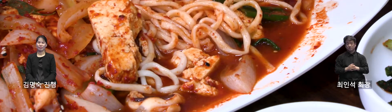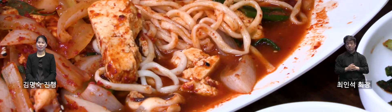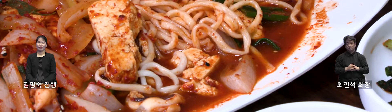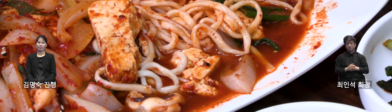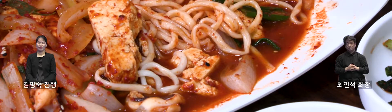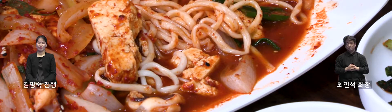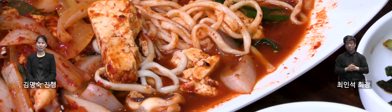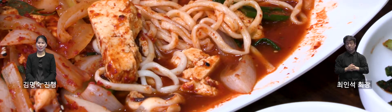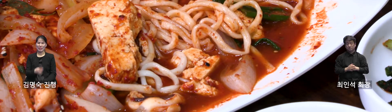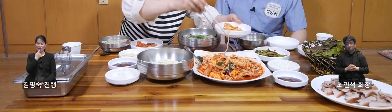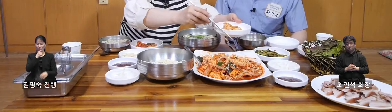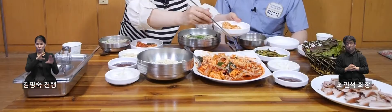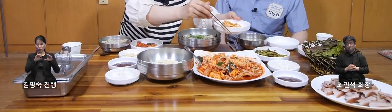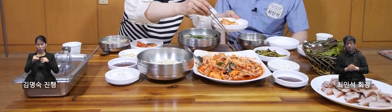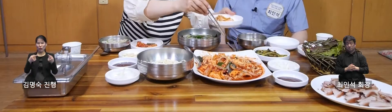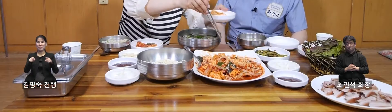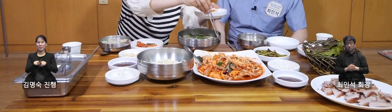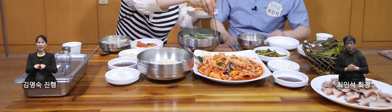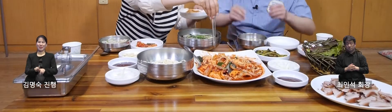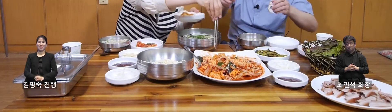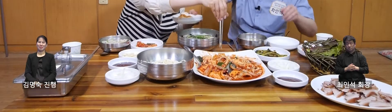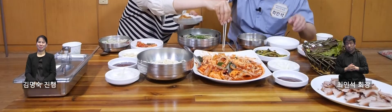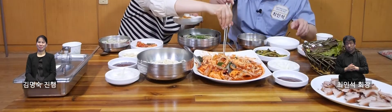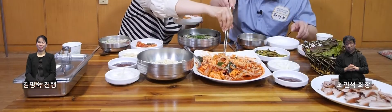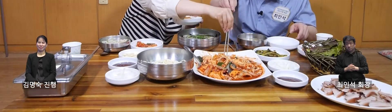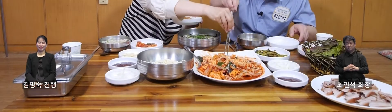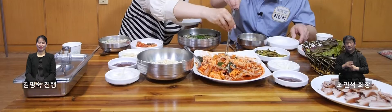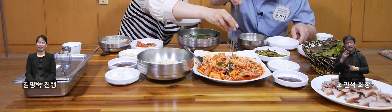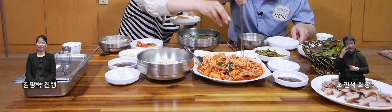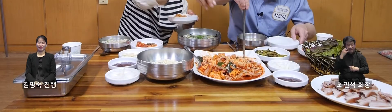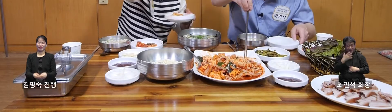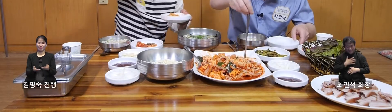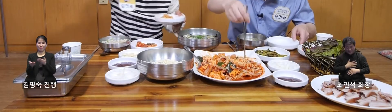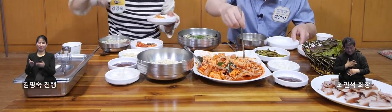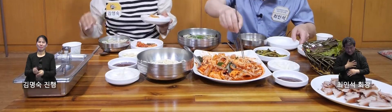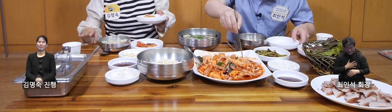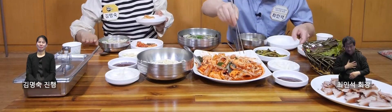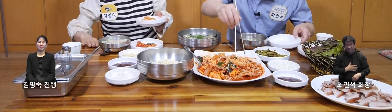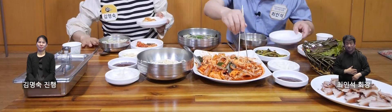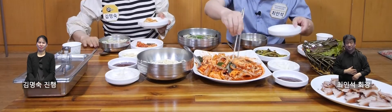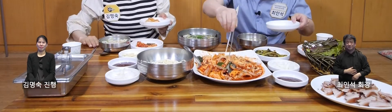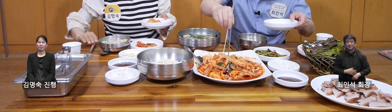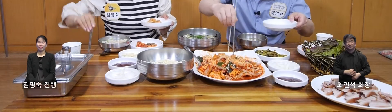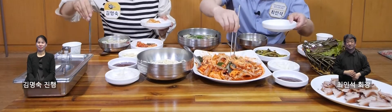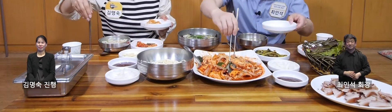두부도 좀 가져가고. 자, 우리. 예, 알겠습니다. 예.